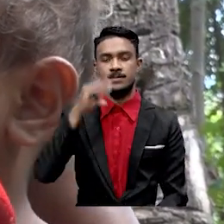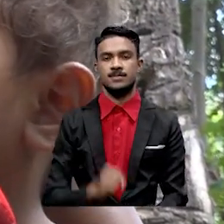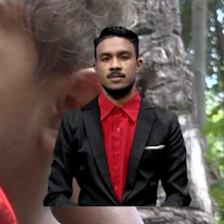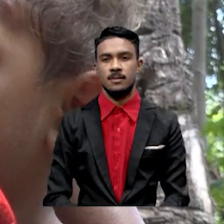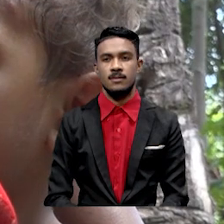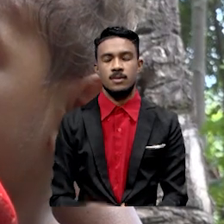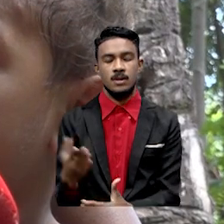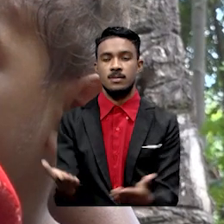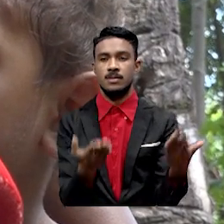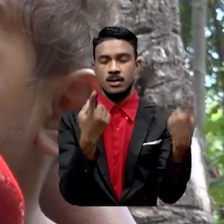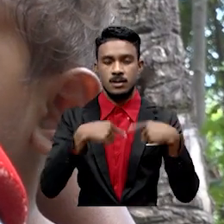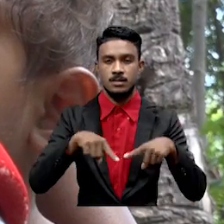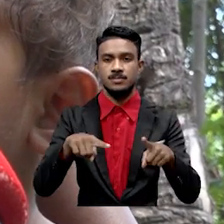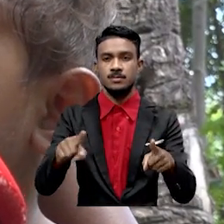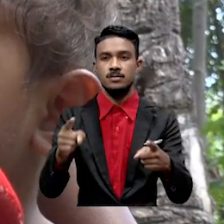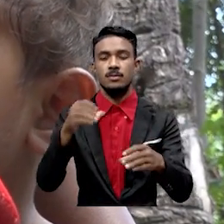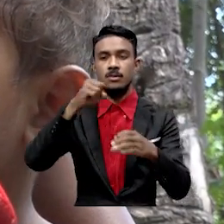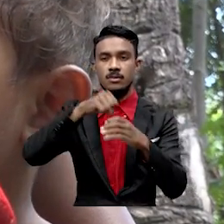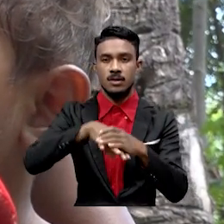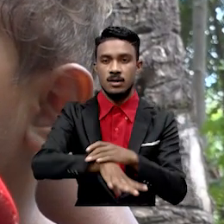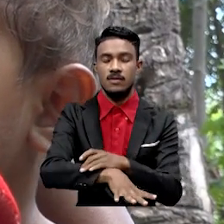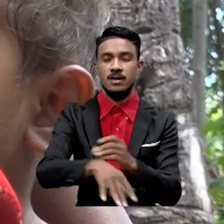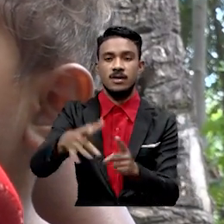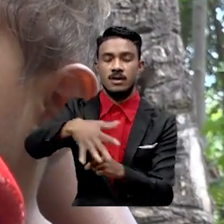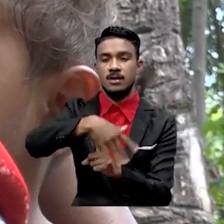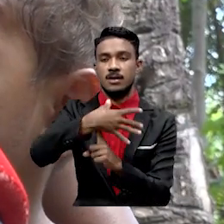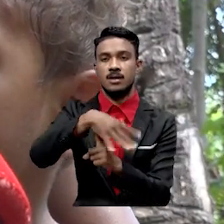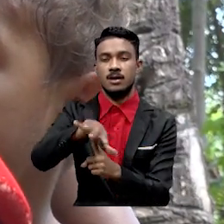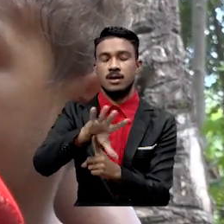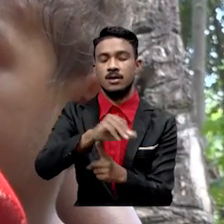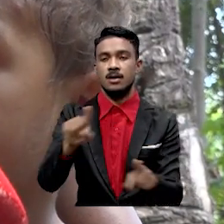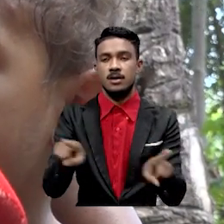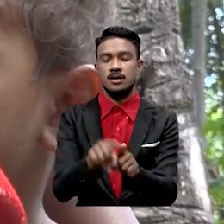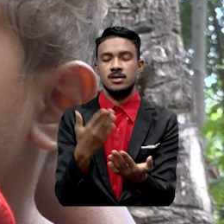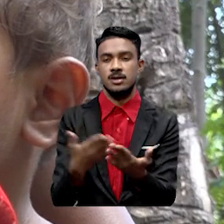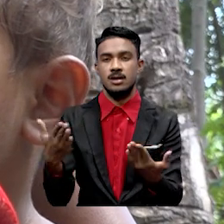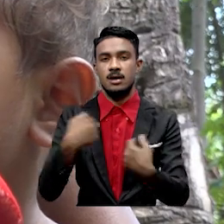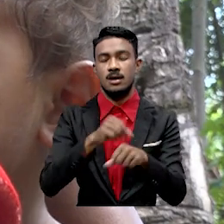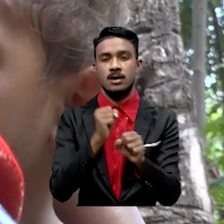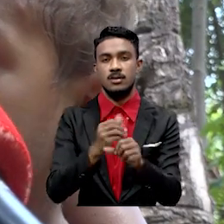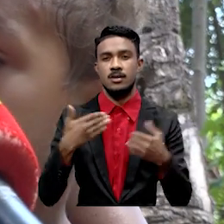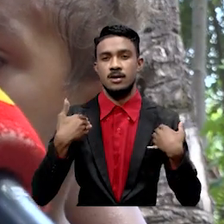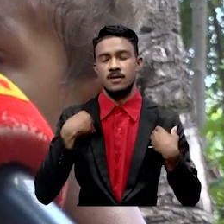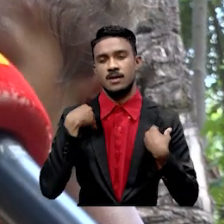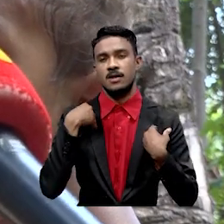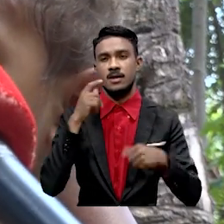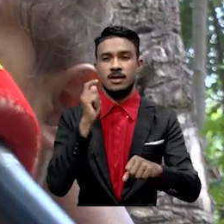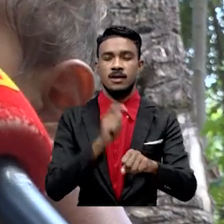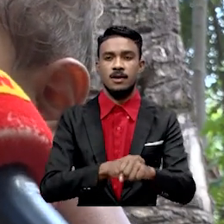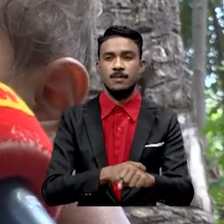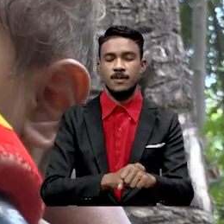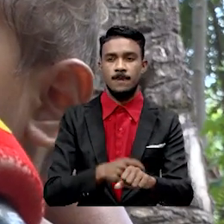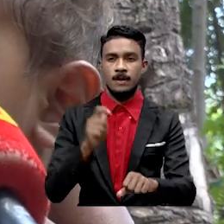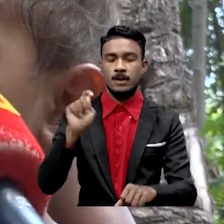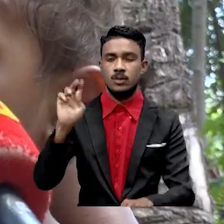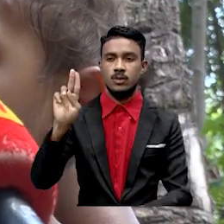ni ho di ba fai dai frena taha ni halo ha ni sasane hasa ni halo ba iya ni Tunis tempo Tunis lo ke Tunis ba di ba fam ba